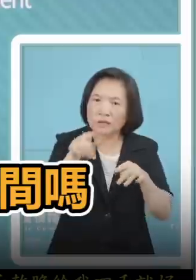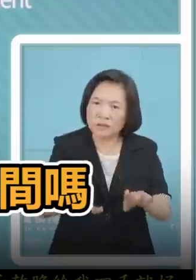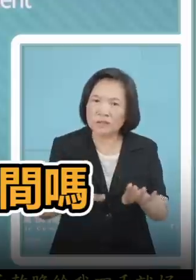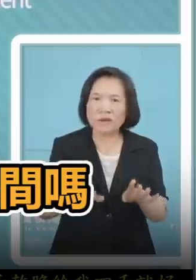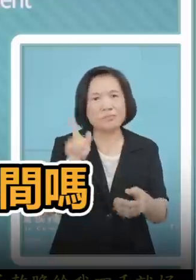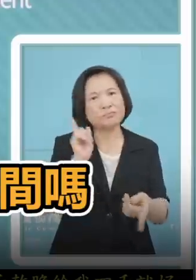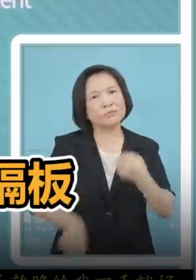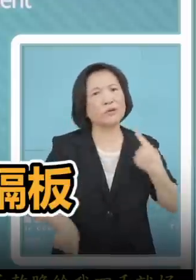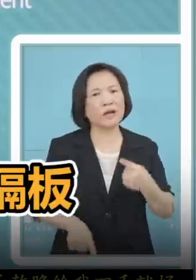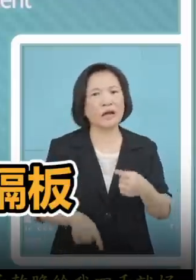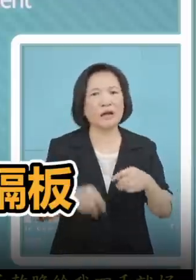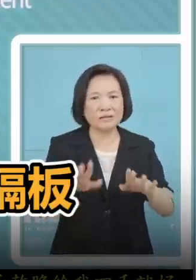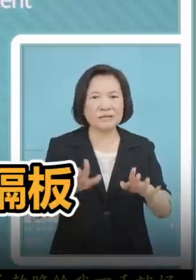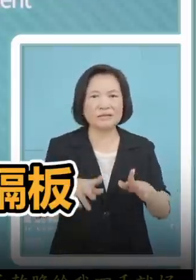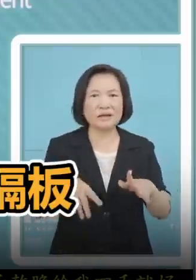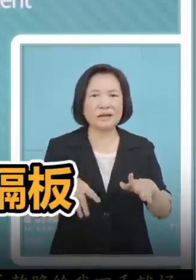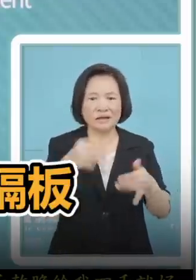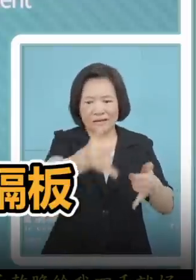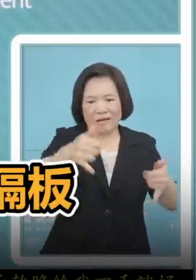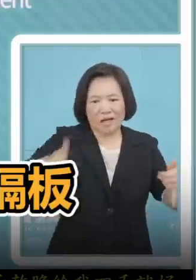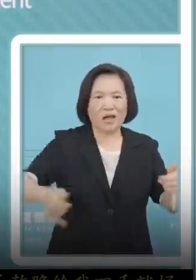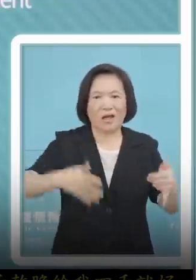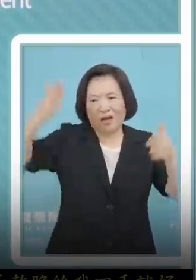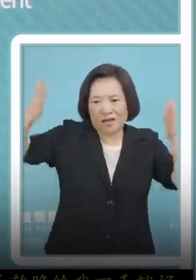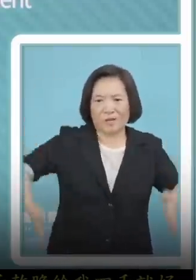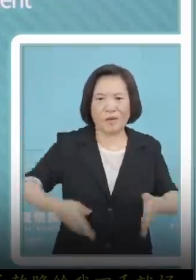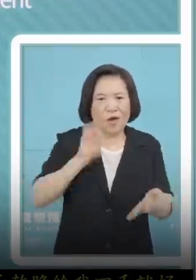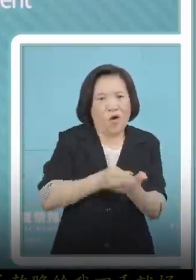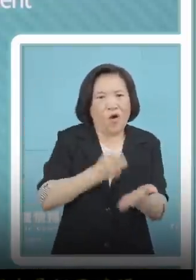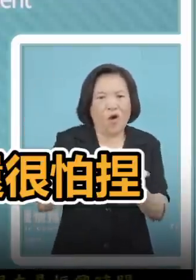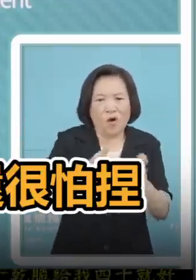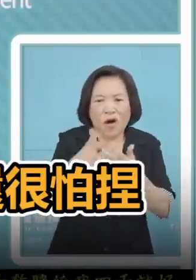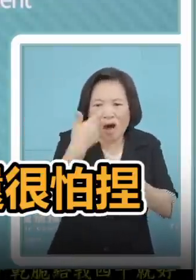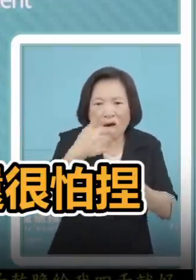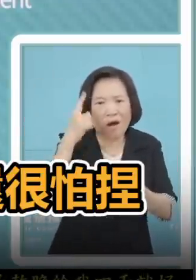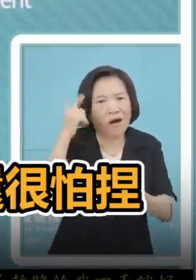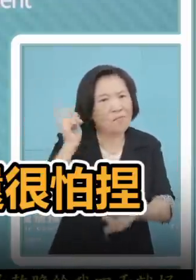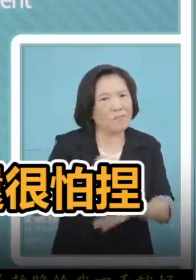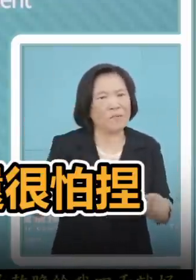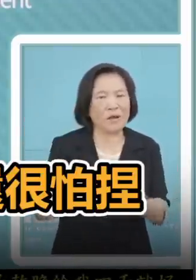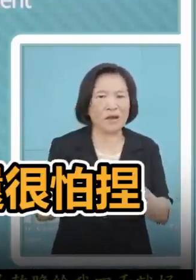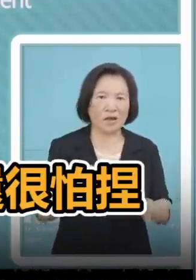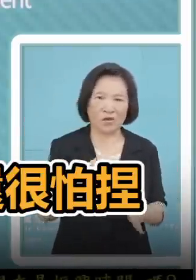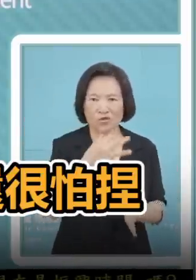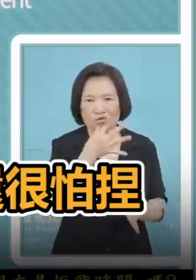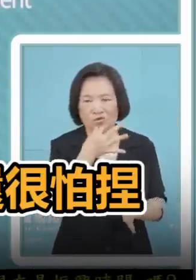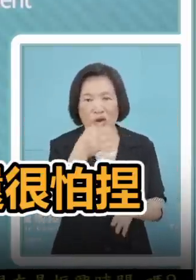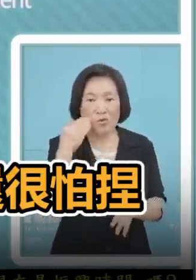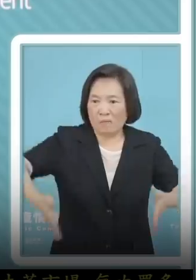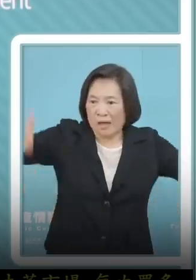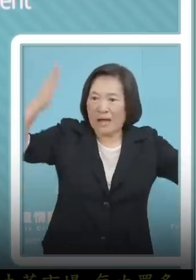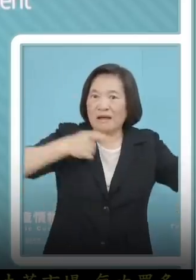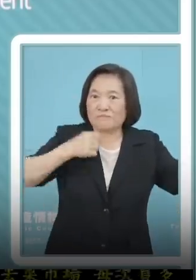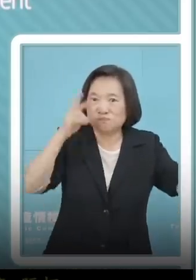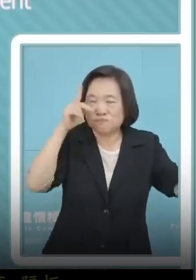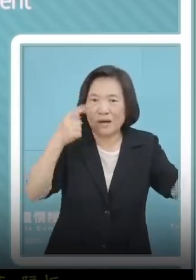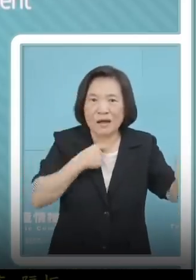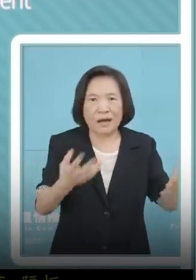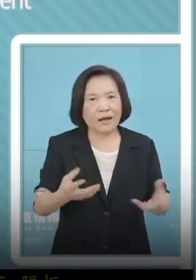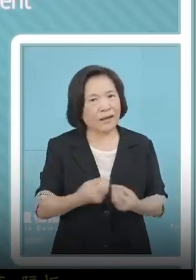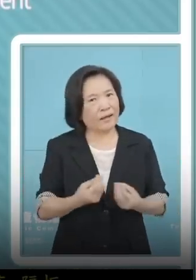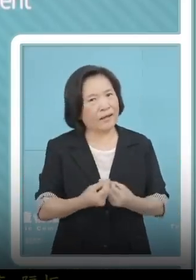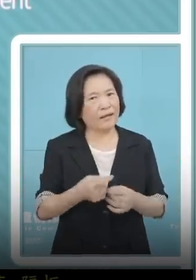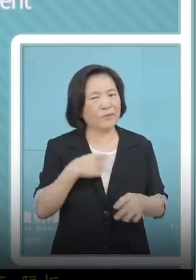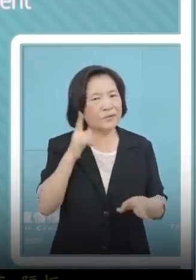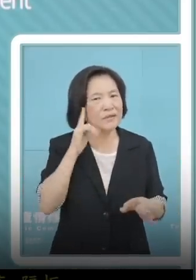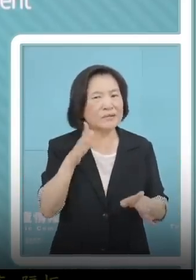是振兴的时间吗？现在还在梅花座，还在隔板，还坦白讲哦，风景区人太多，我还很怕嘞。这个纾困振